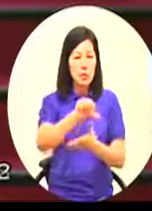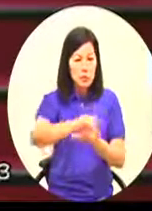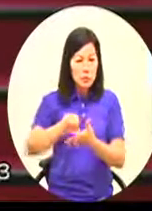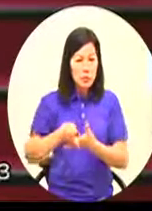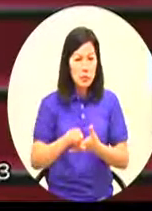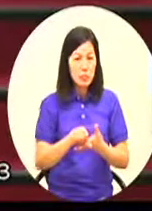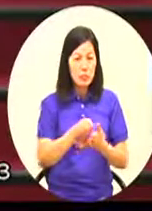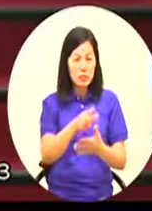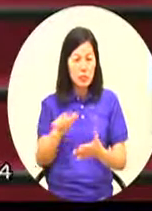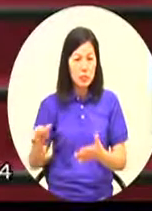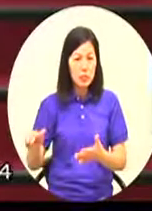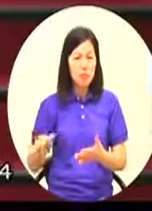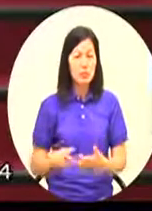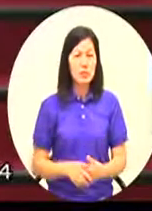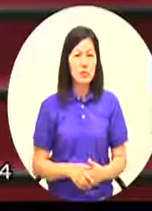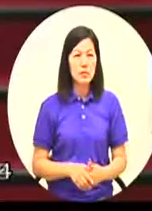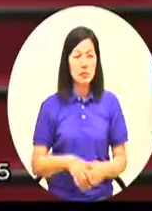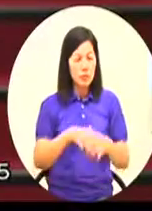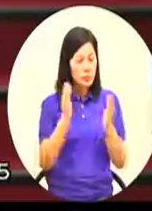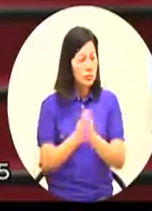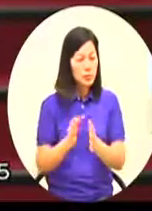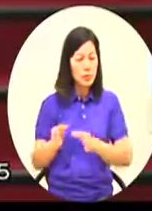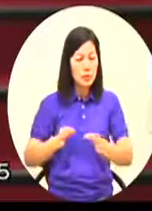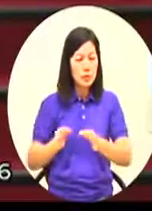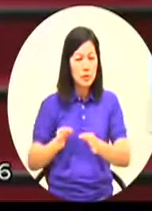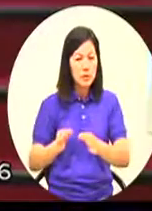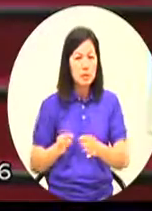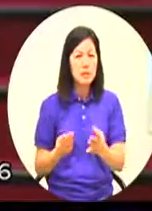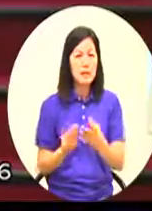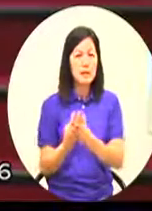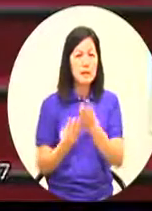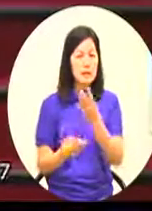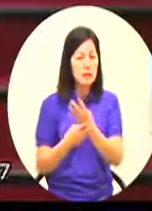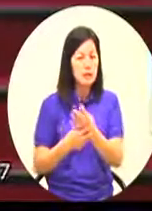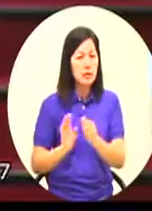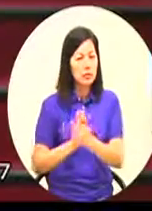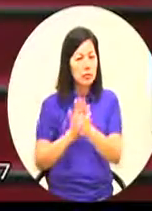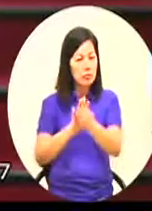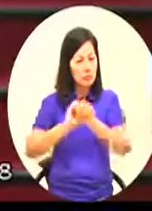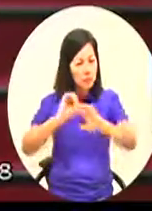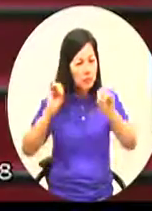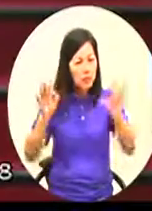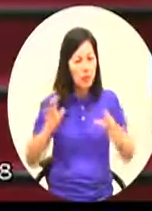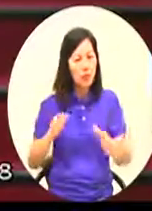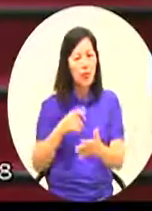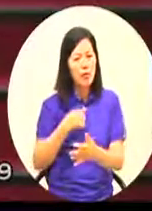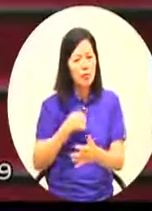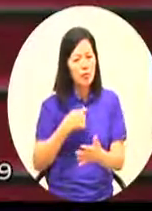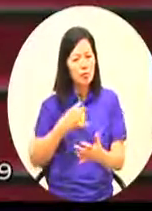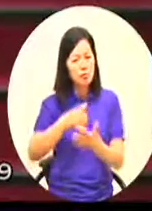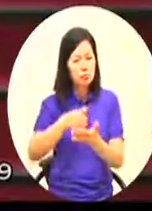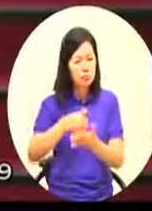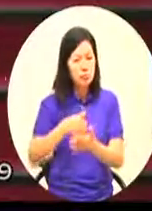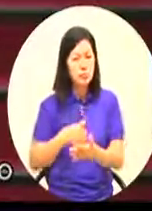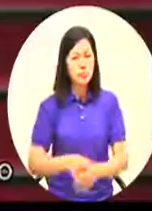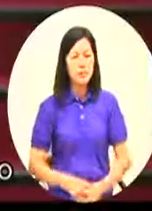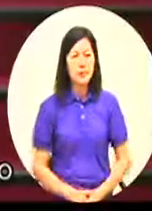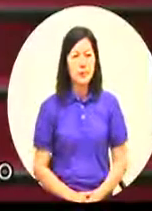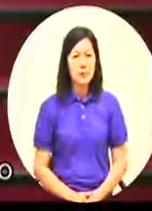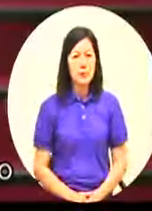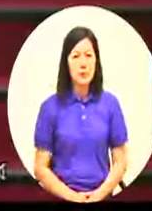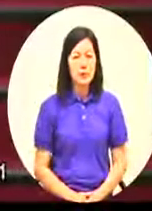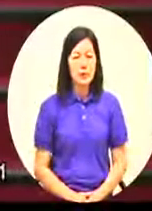我们的所有的经济产业的推动都比较弱势了哈。所以我在这边可